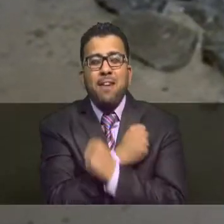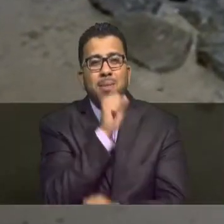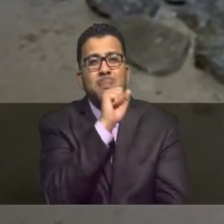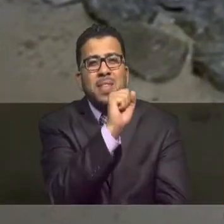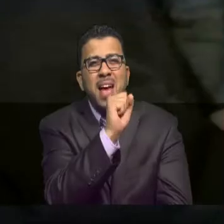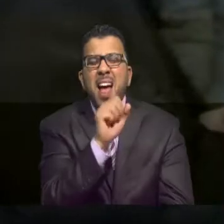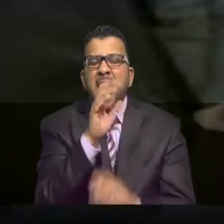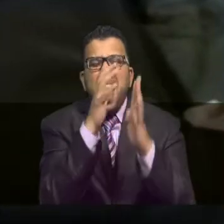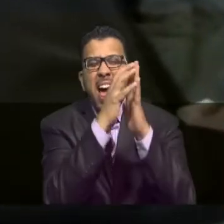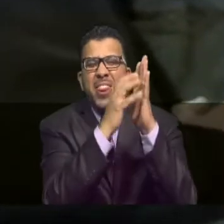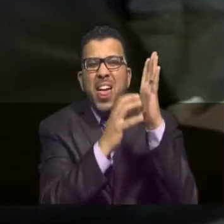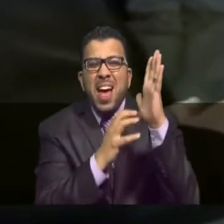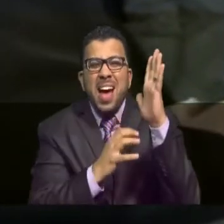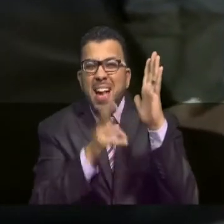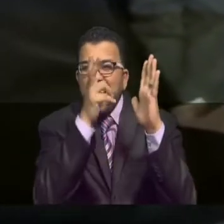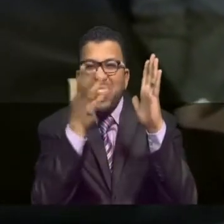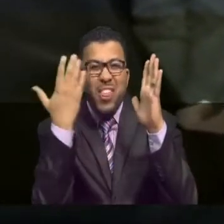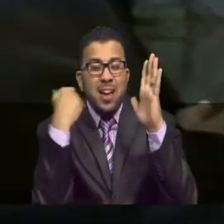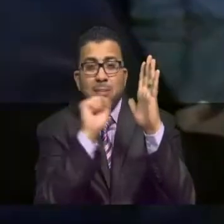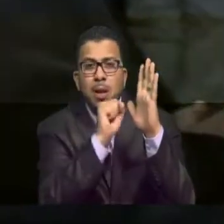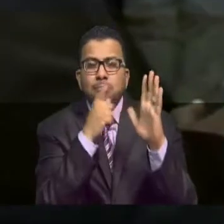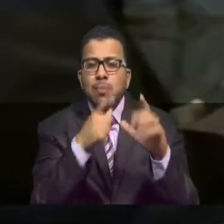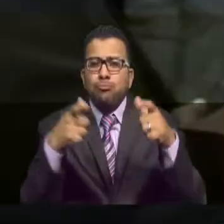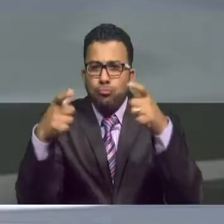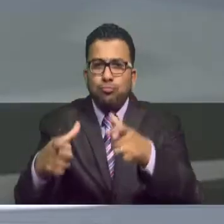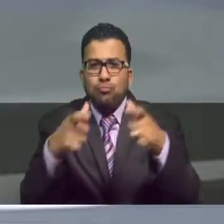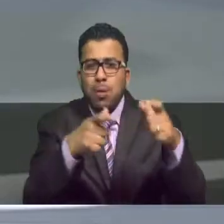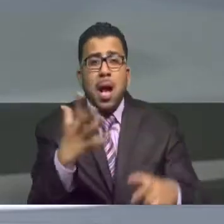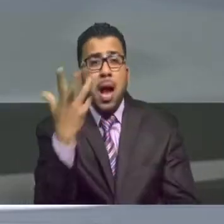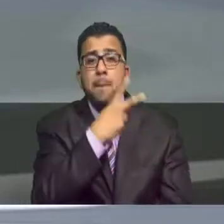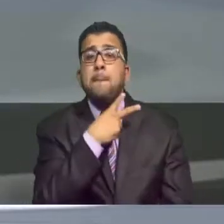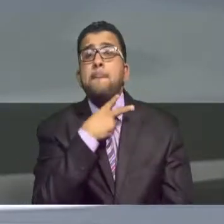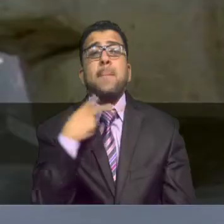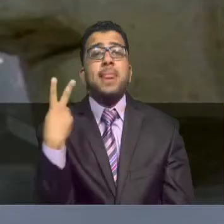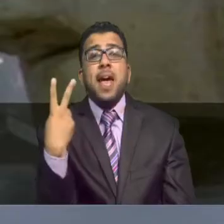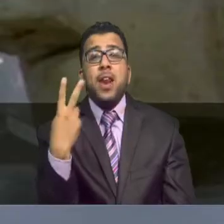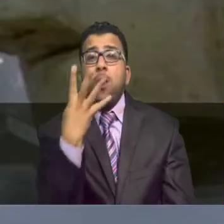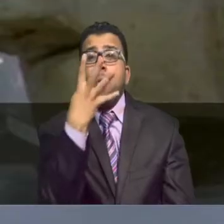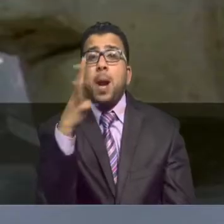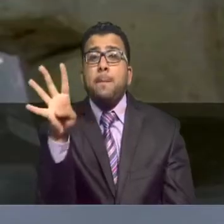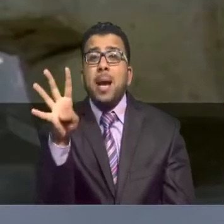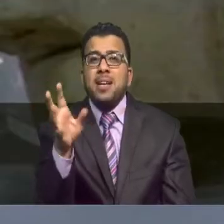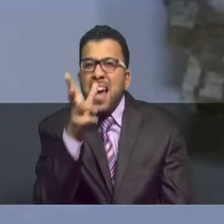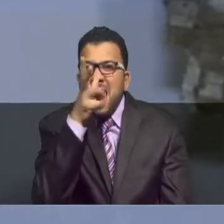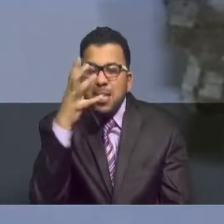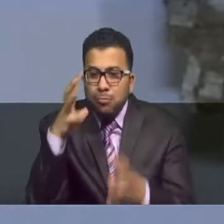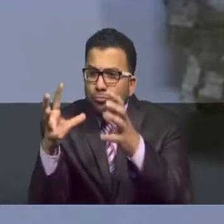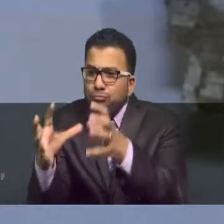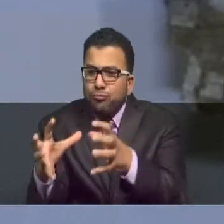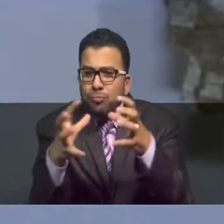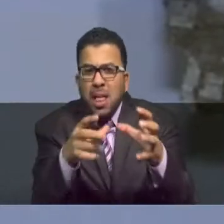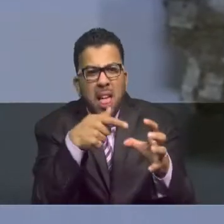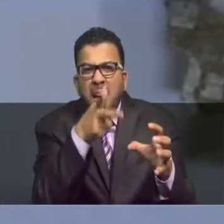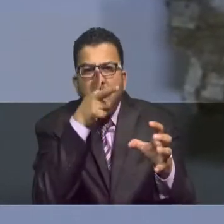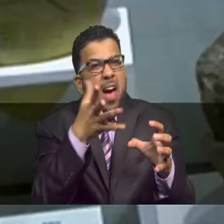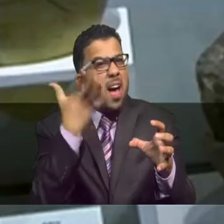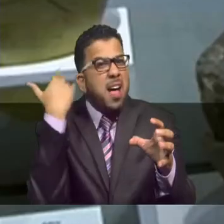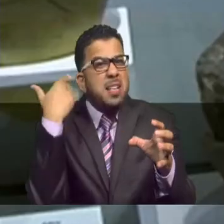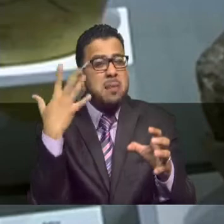للآثار عدداً من القاعات لاستيعاب 240 قطعة أثرية،